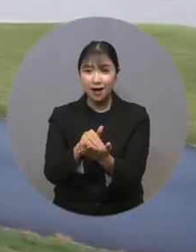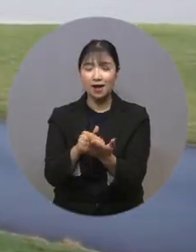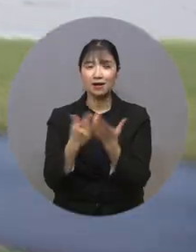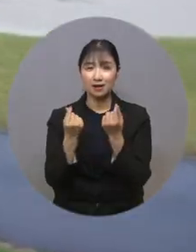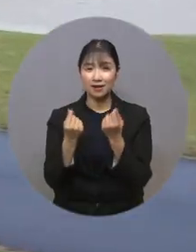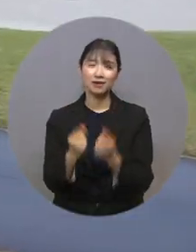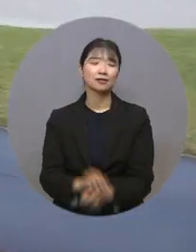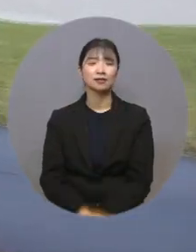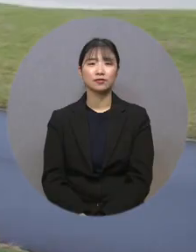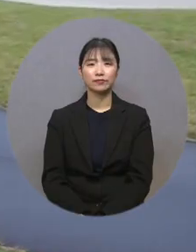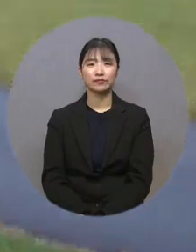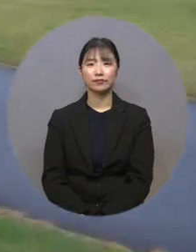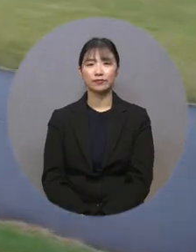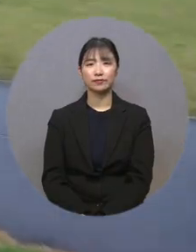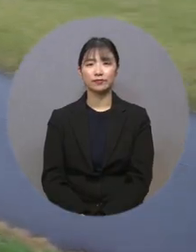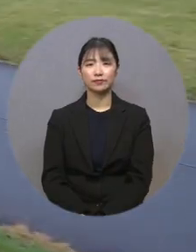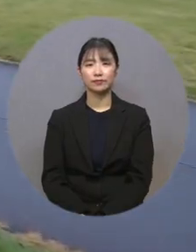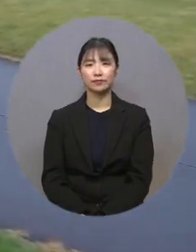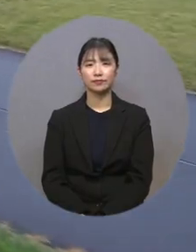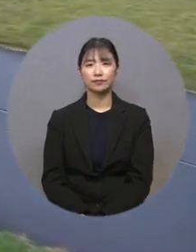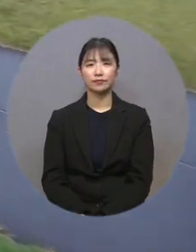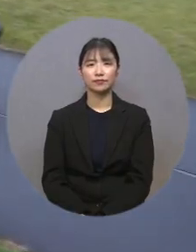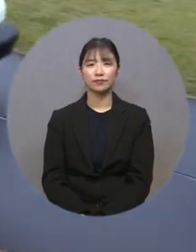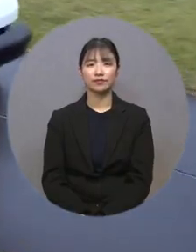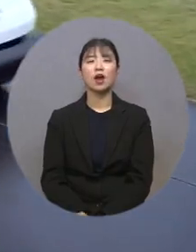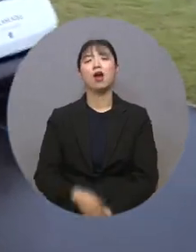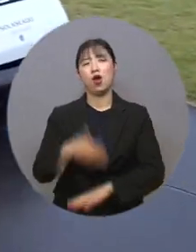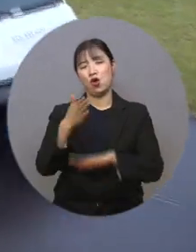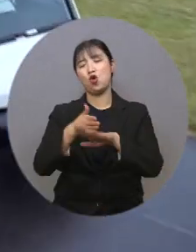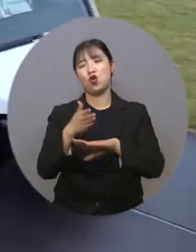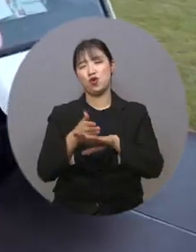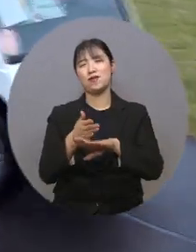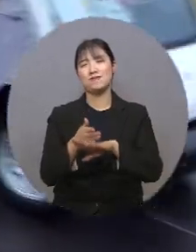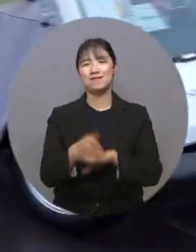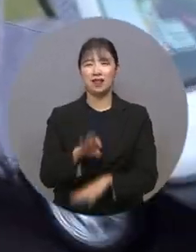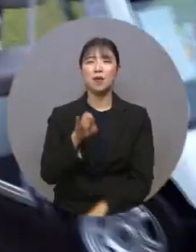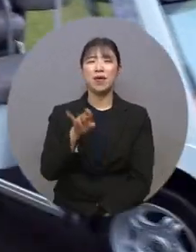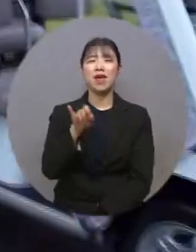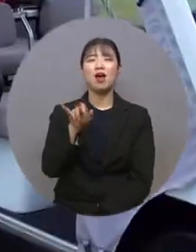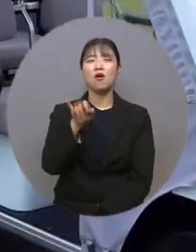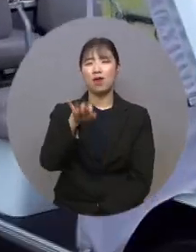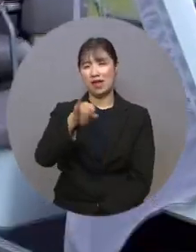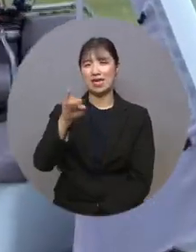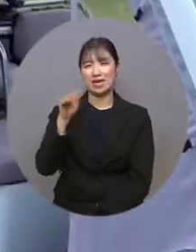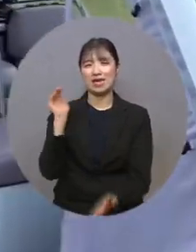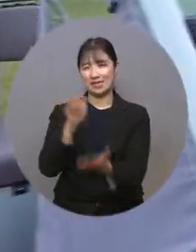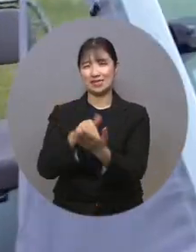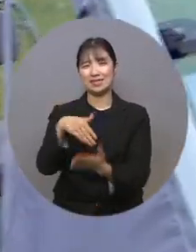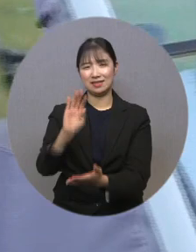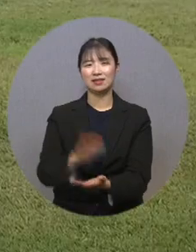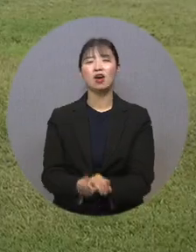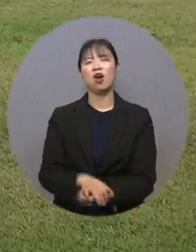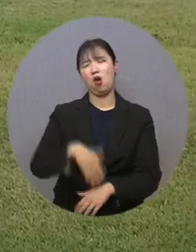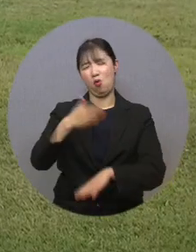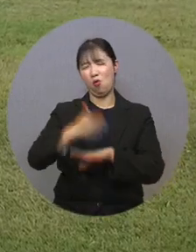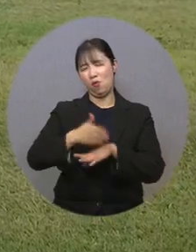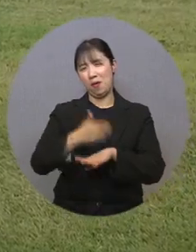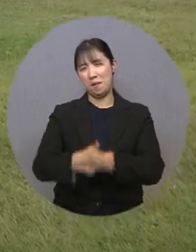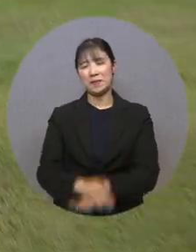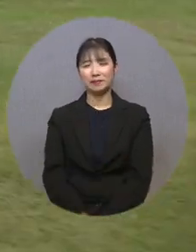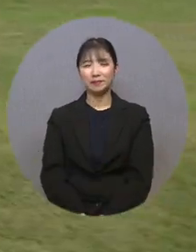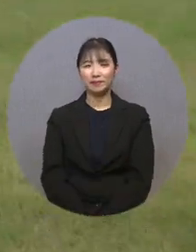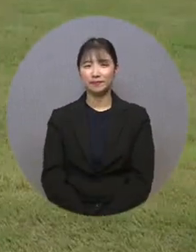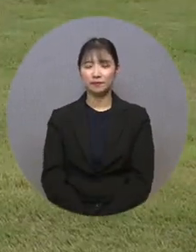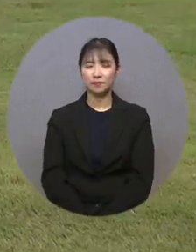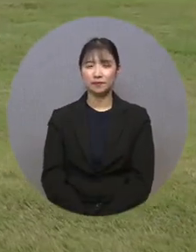와, 고맙습니다. 페어웨이는 갔어. 고마워. 고마워요. 함질기 형.